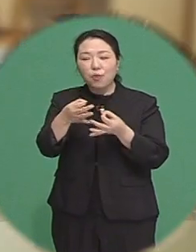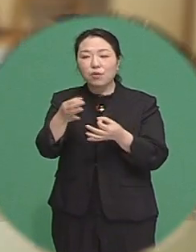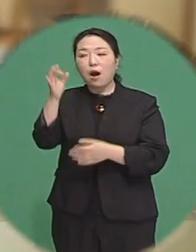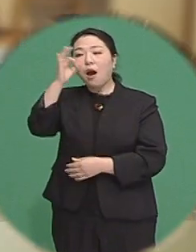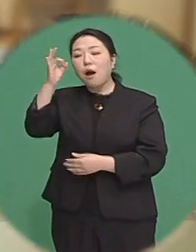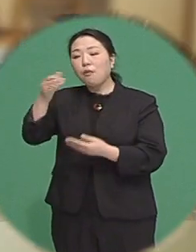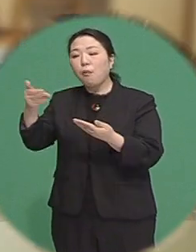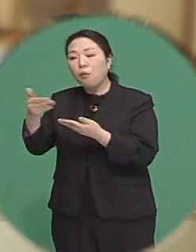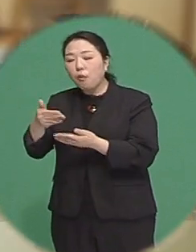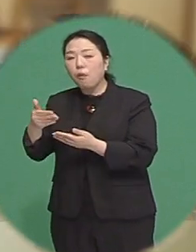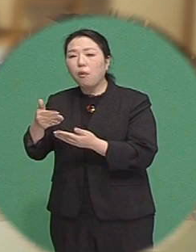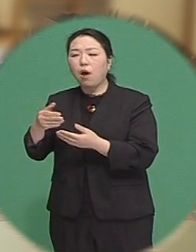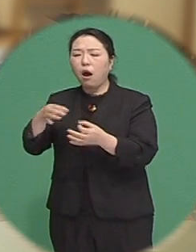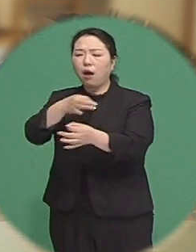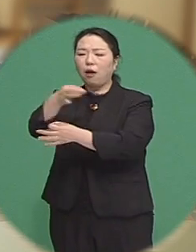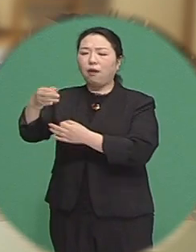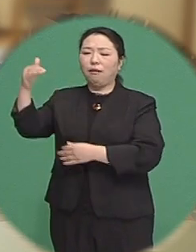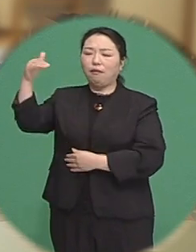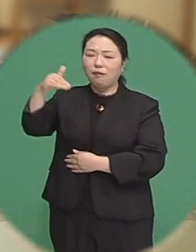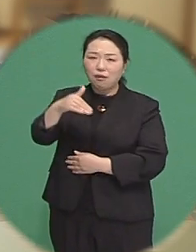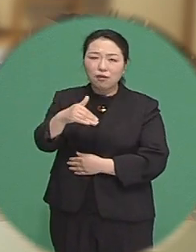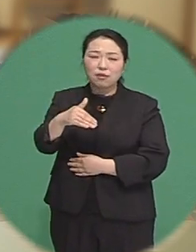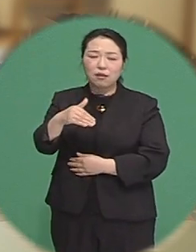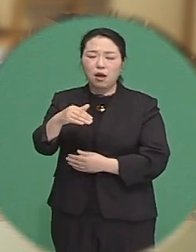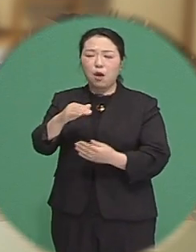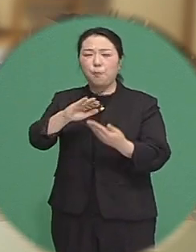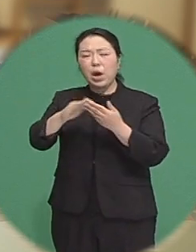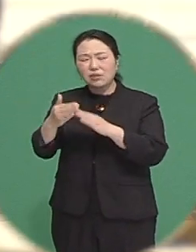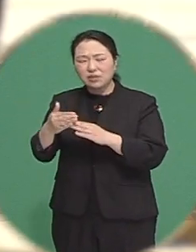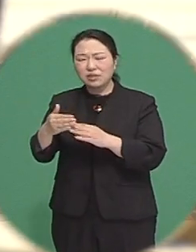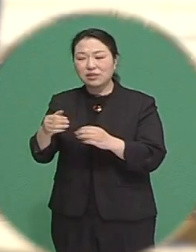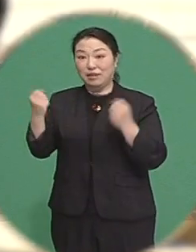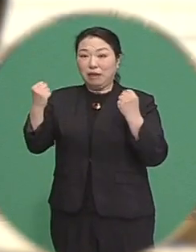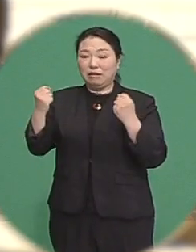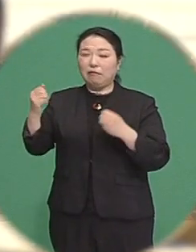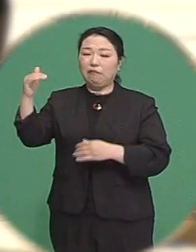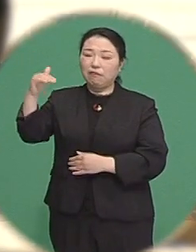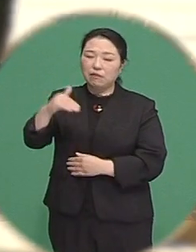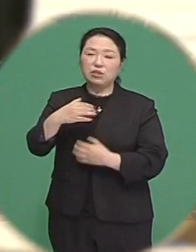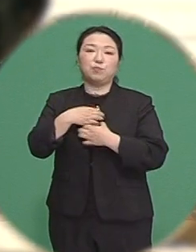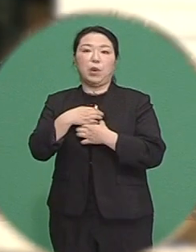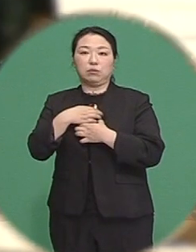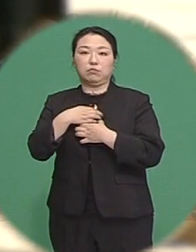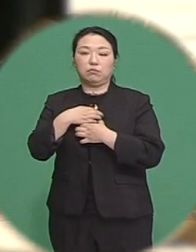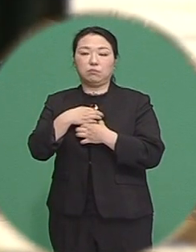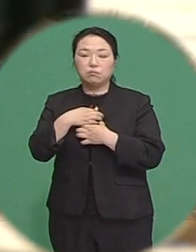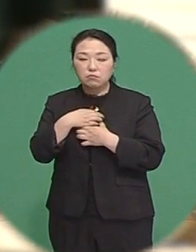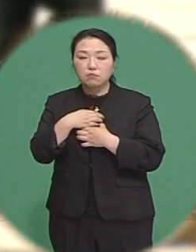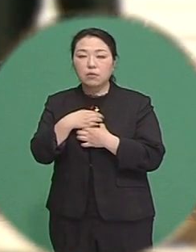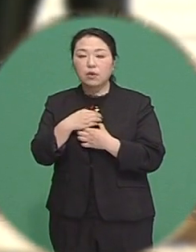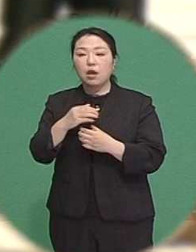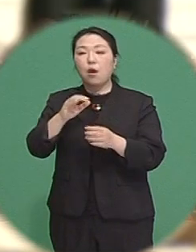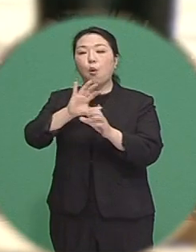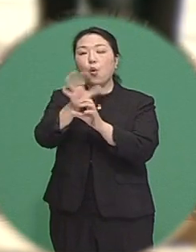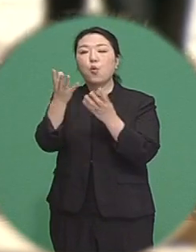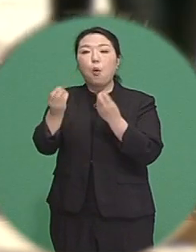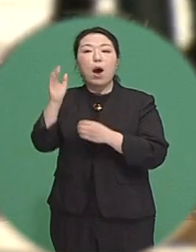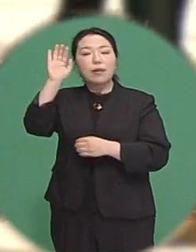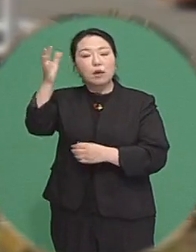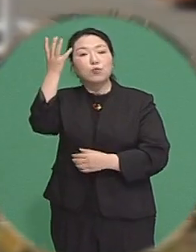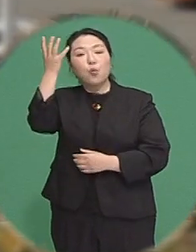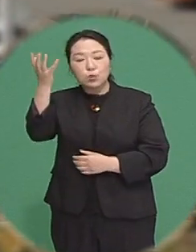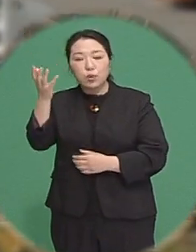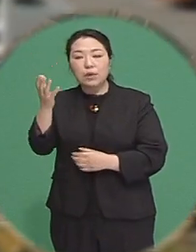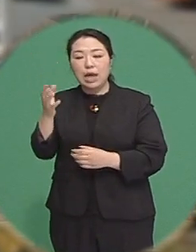まちの活力の低下が懸念されますafter 頃なお店インバウンドも含めた交流人口